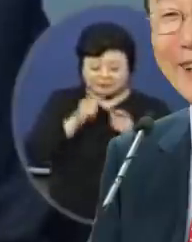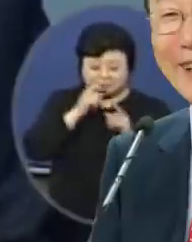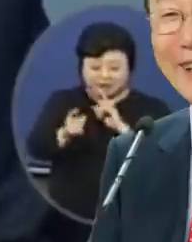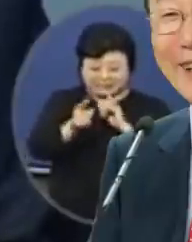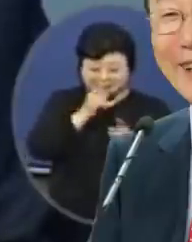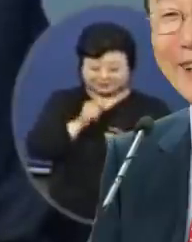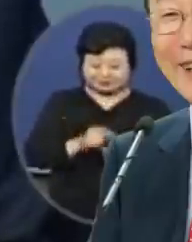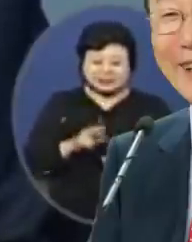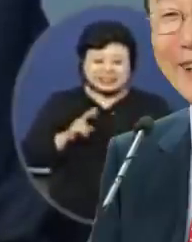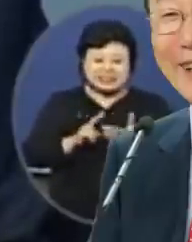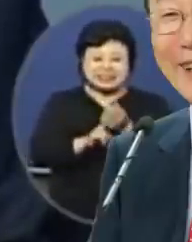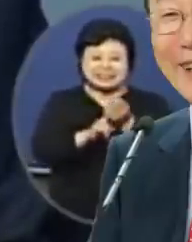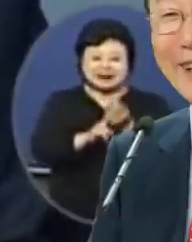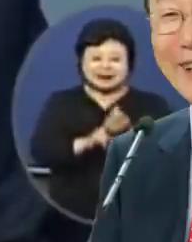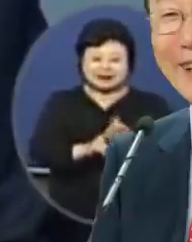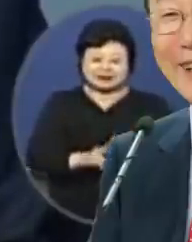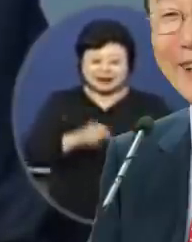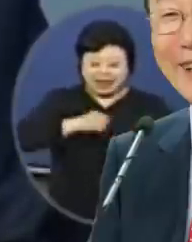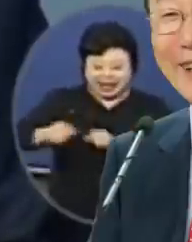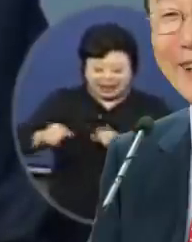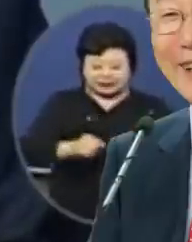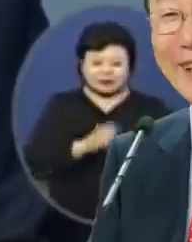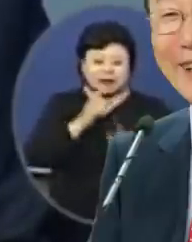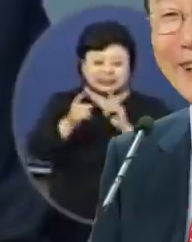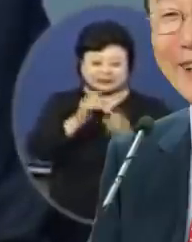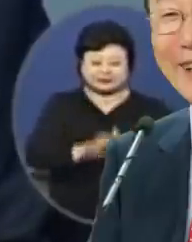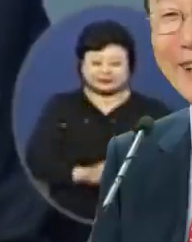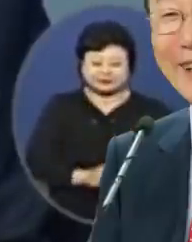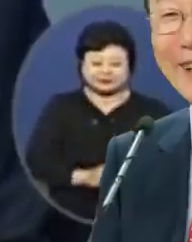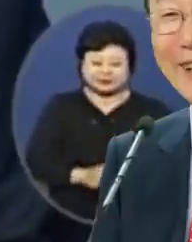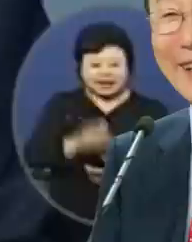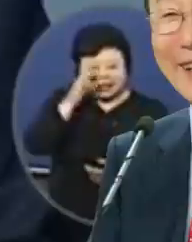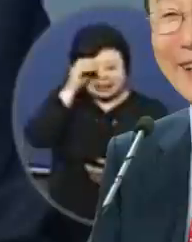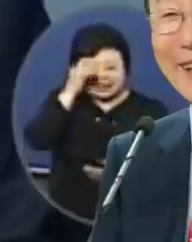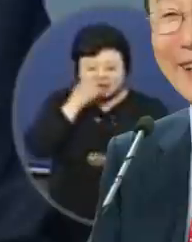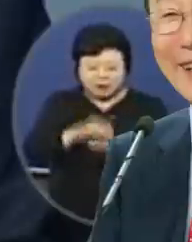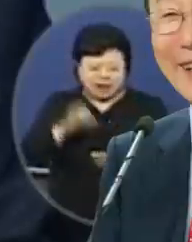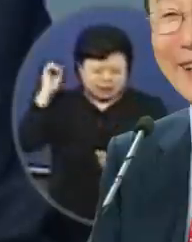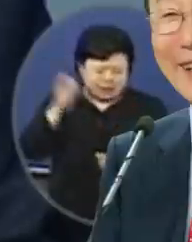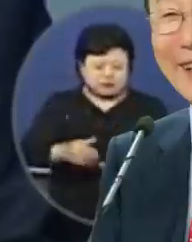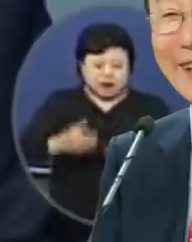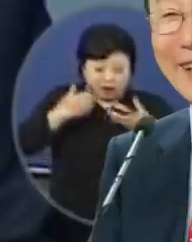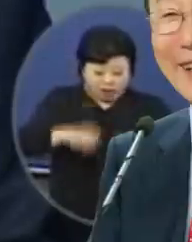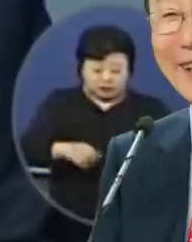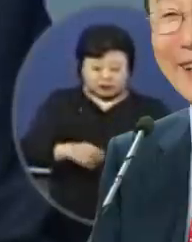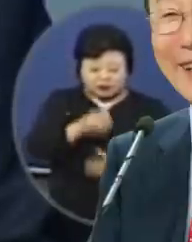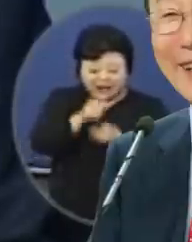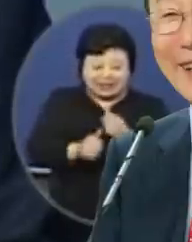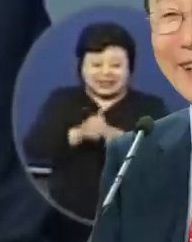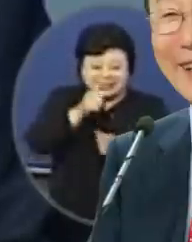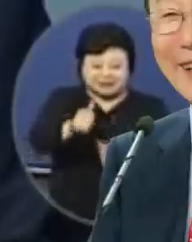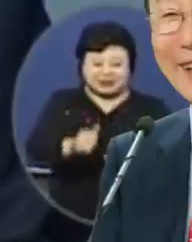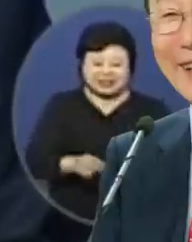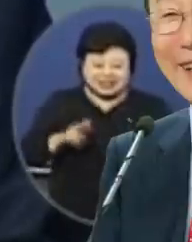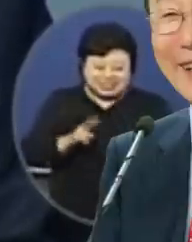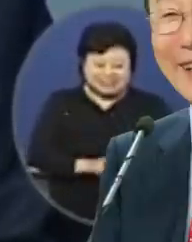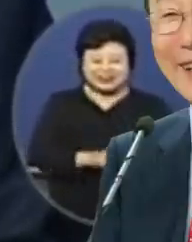말씀은 기적을 행하는 것이 하나님의 말씀인 것입니다. 계란으로 바위가 깨어져야 하나님의